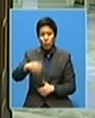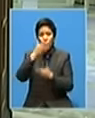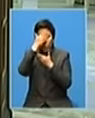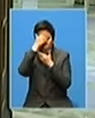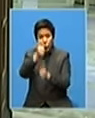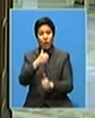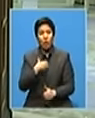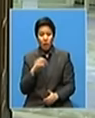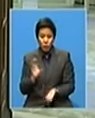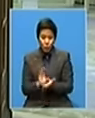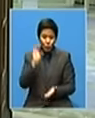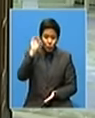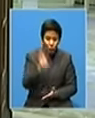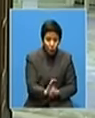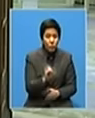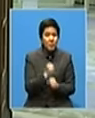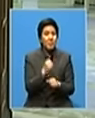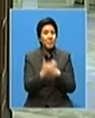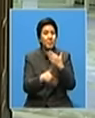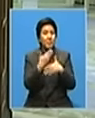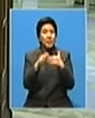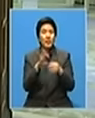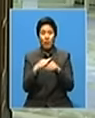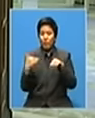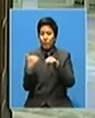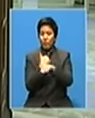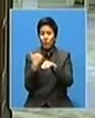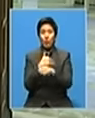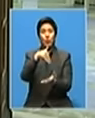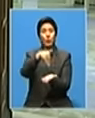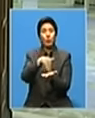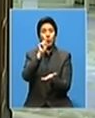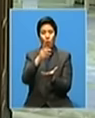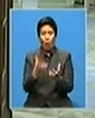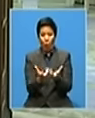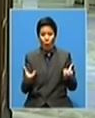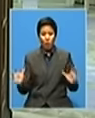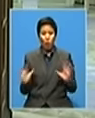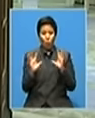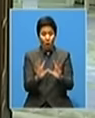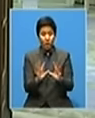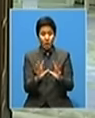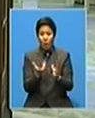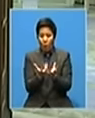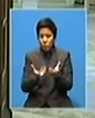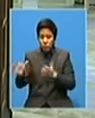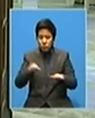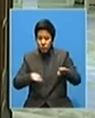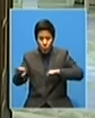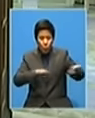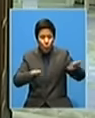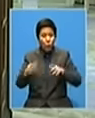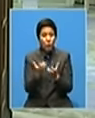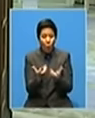จที่จะไปลงทุนนะครับในเรื่องการพัฒนาโลจิสติกศูนย์การกระจายสินค้าศูนย์การค้าศูนย์การ